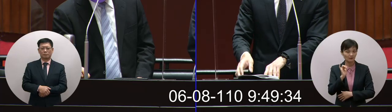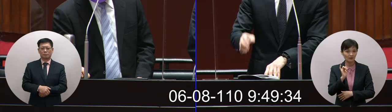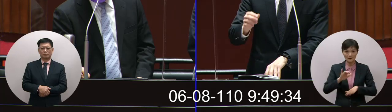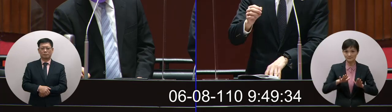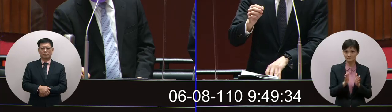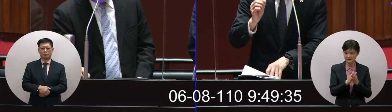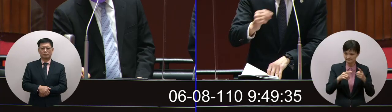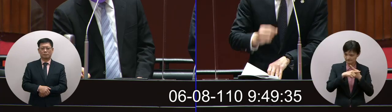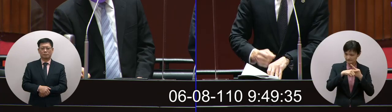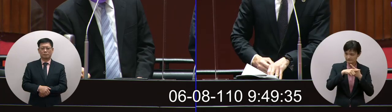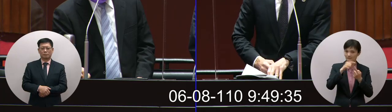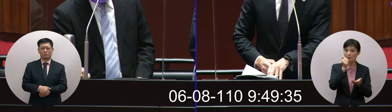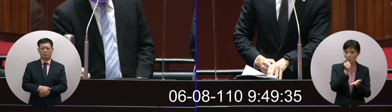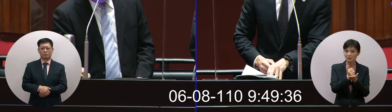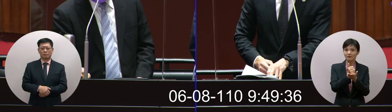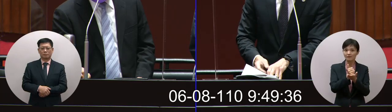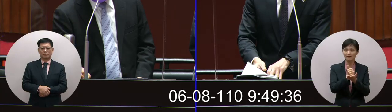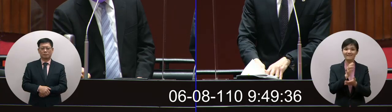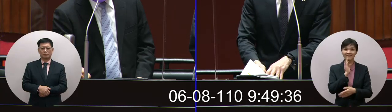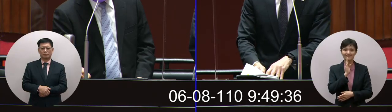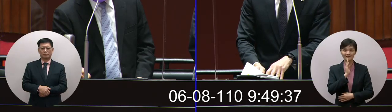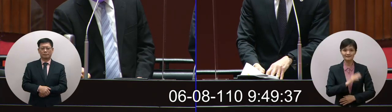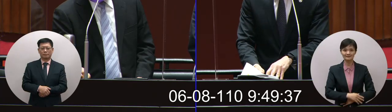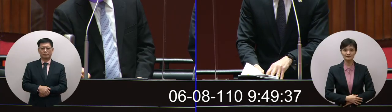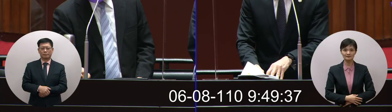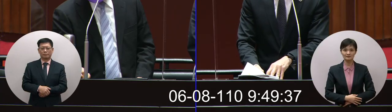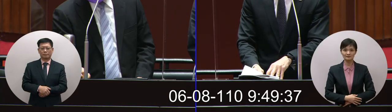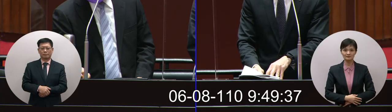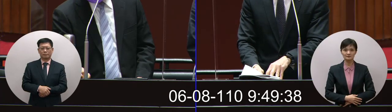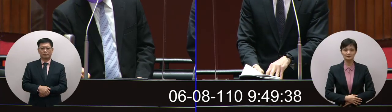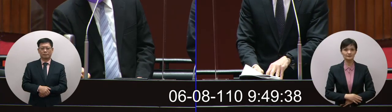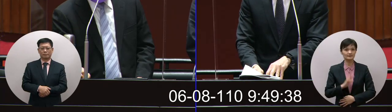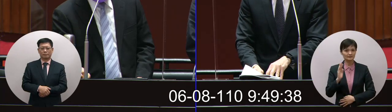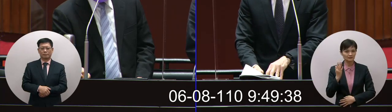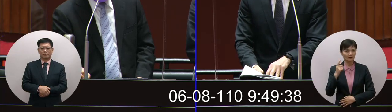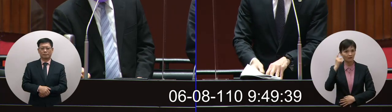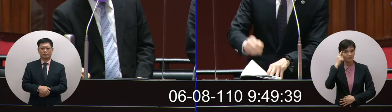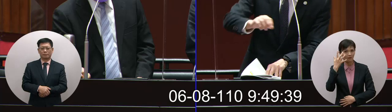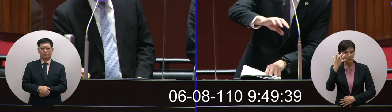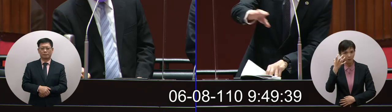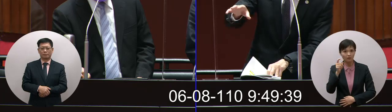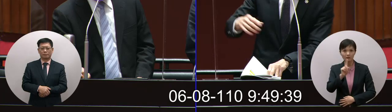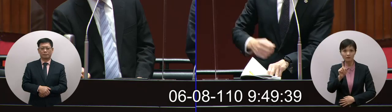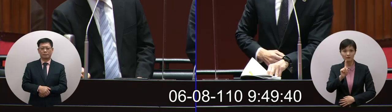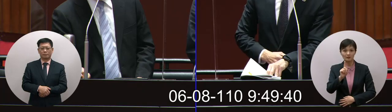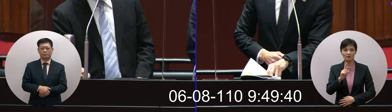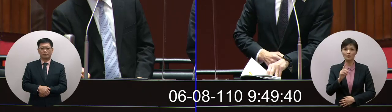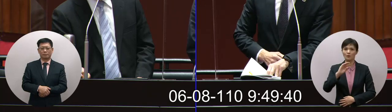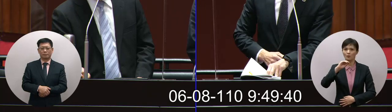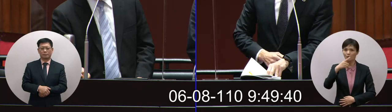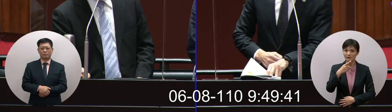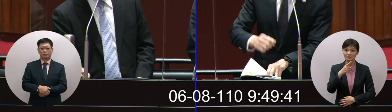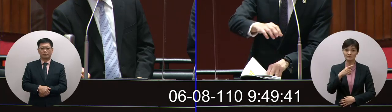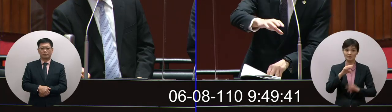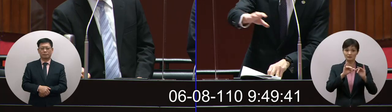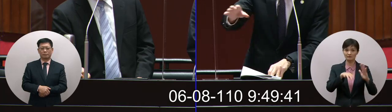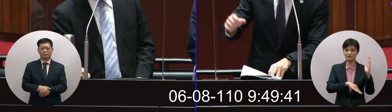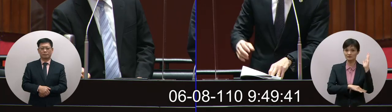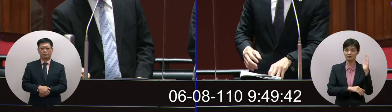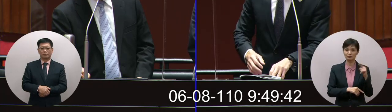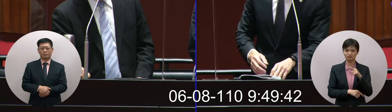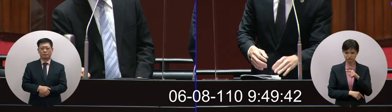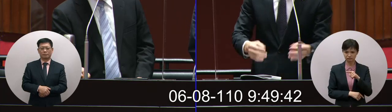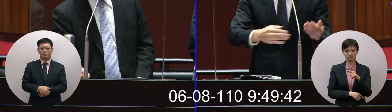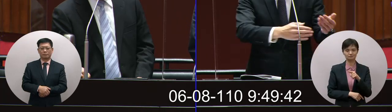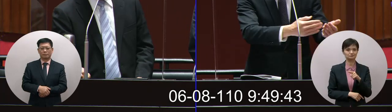来啊。基本上。这个让人烦恼的，就是我头先讲的。那到时地方政府歹用嘞，那到时这